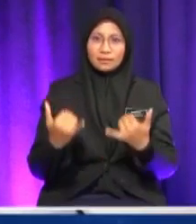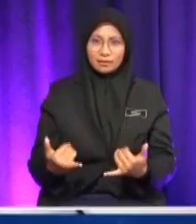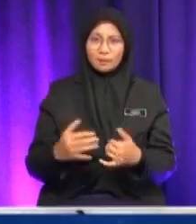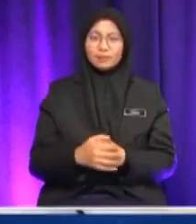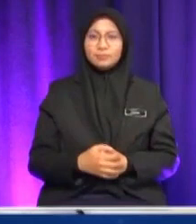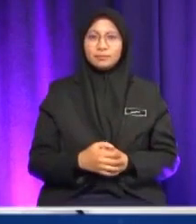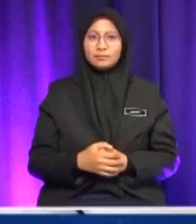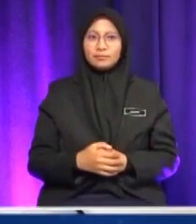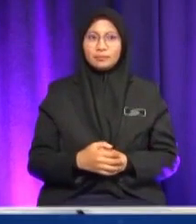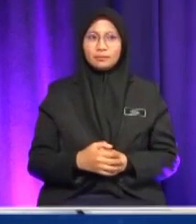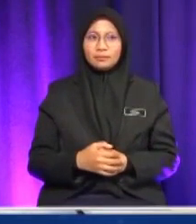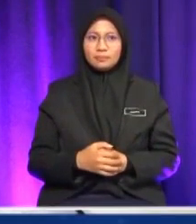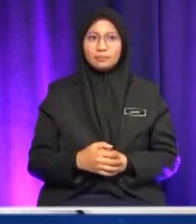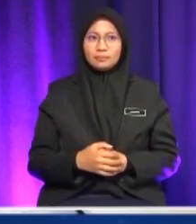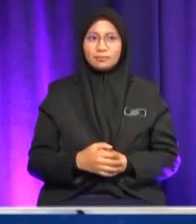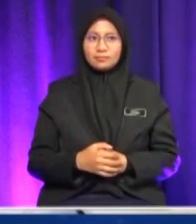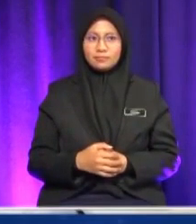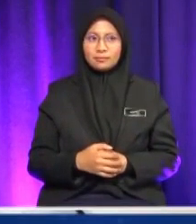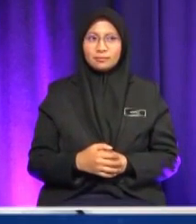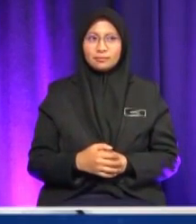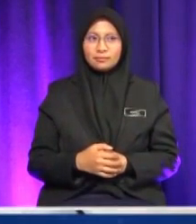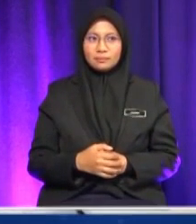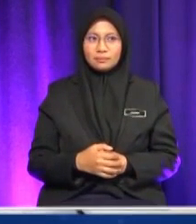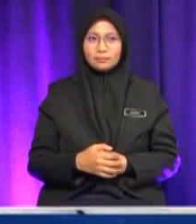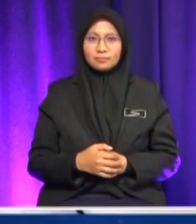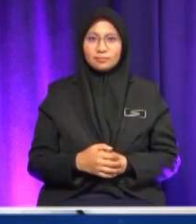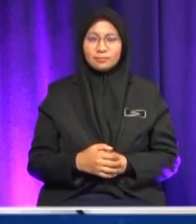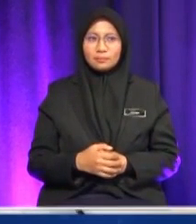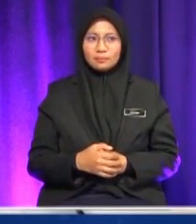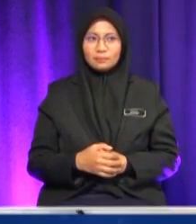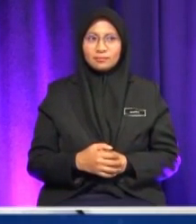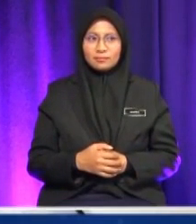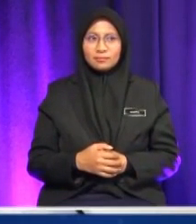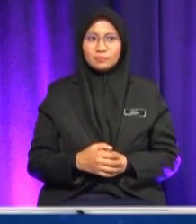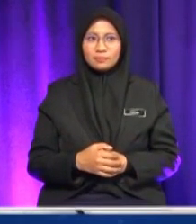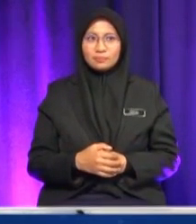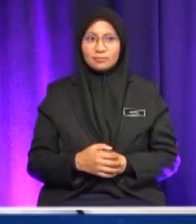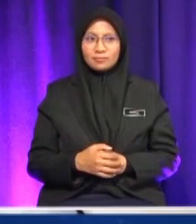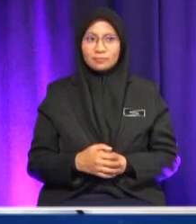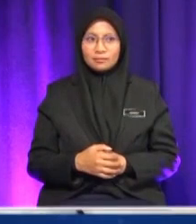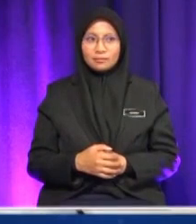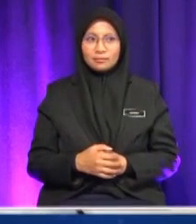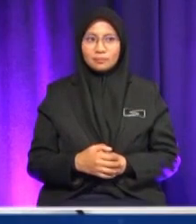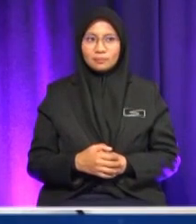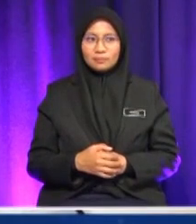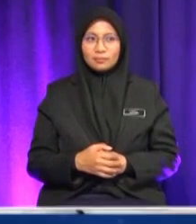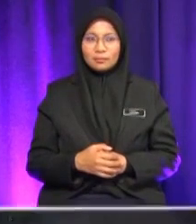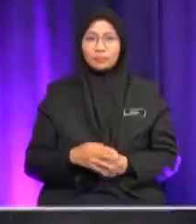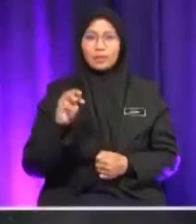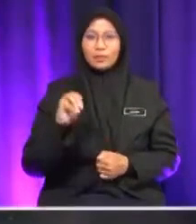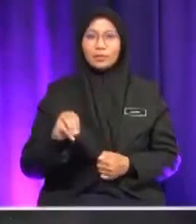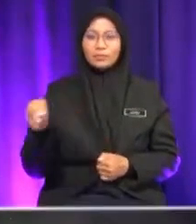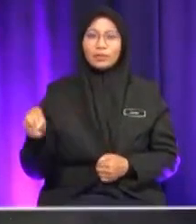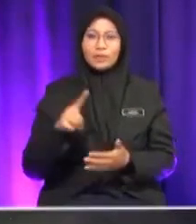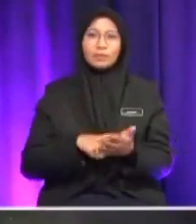Dan sebelum kita pergi kepada segmen yang terakhir, murid-murid, apakah perasaan